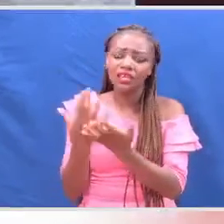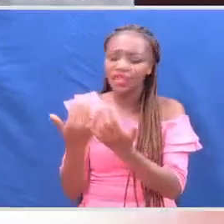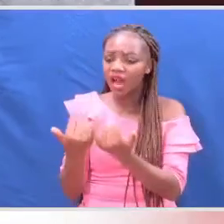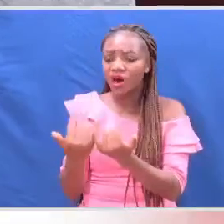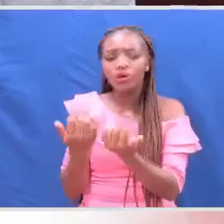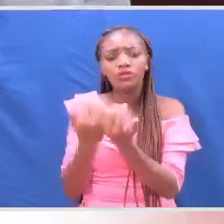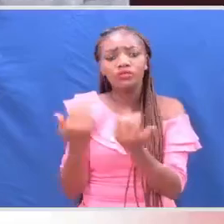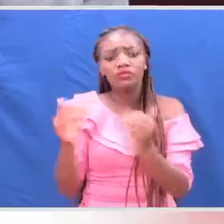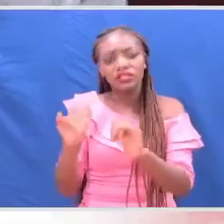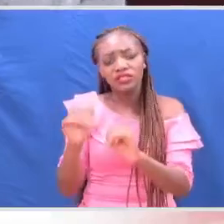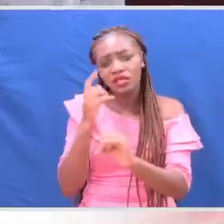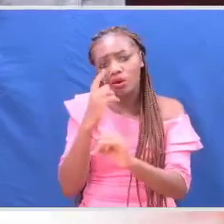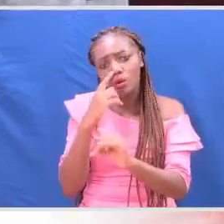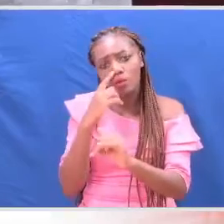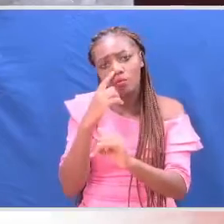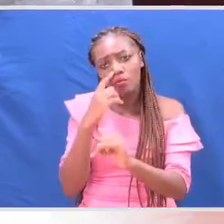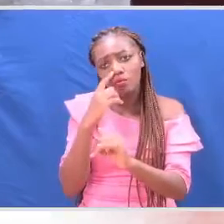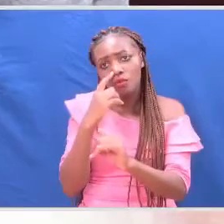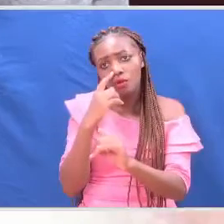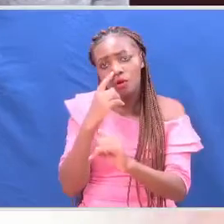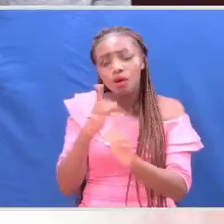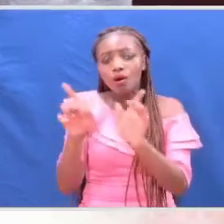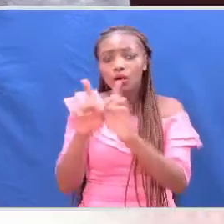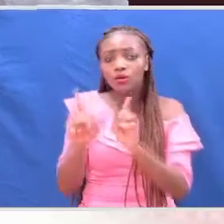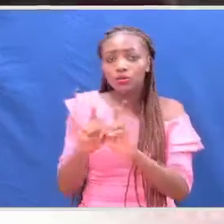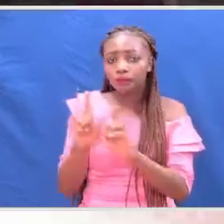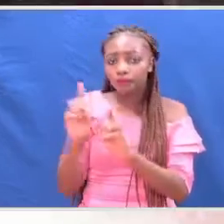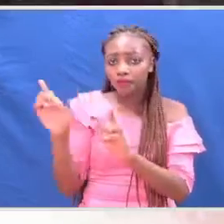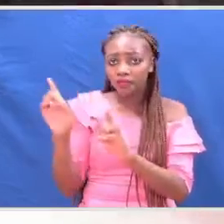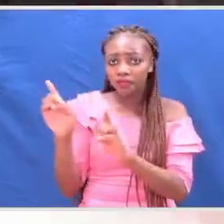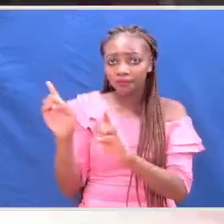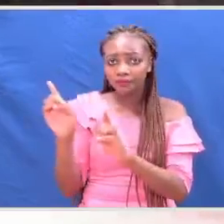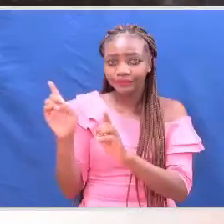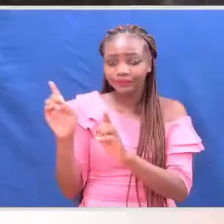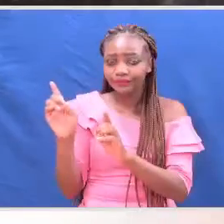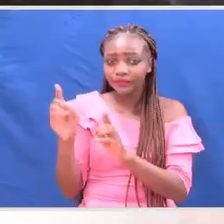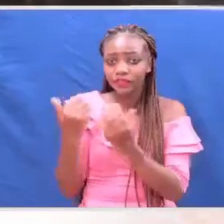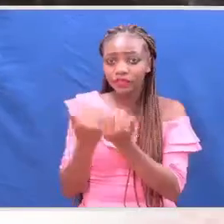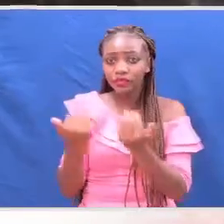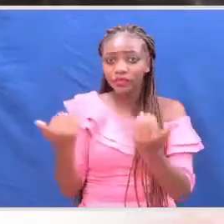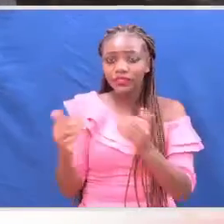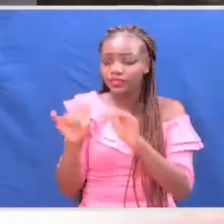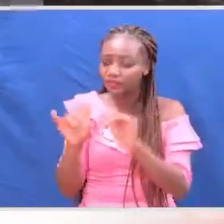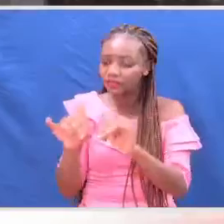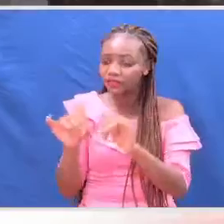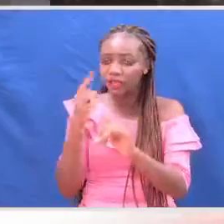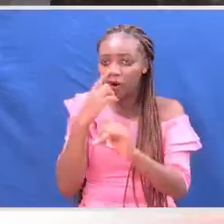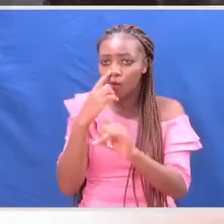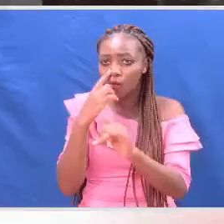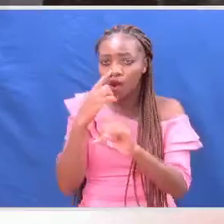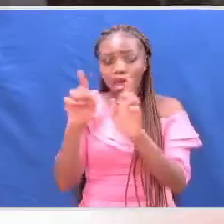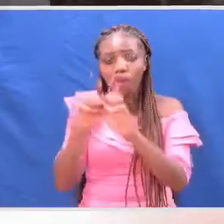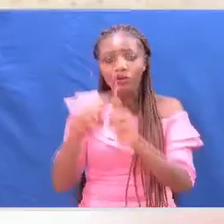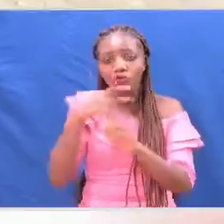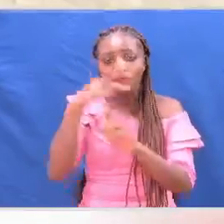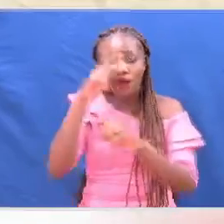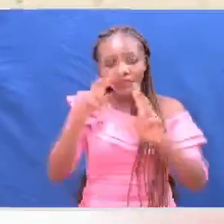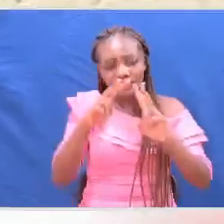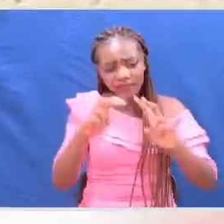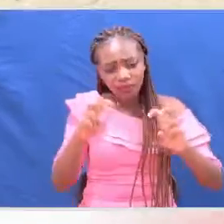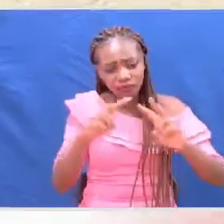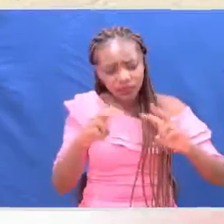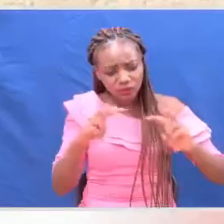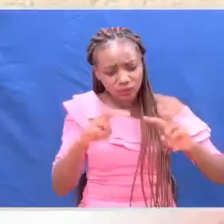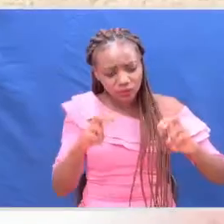shule hiyo. Kwa wiki moja, Constance Diana hajakuwa na budi ila kuzuru maeneo matatu akiwa